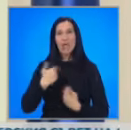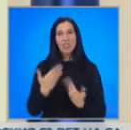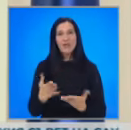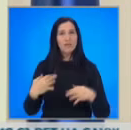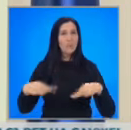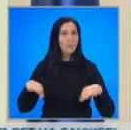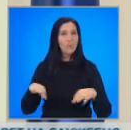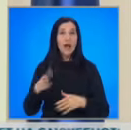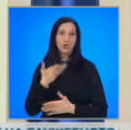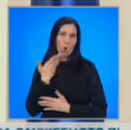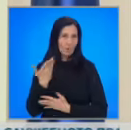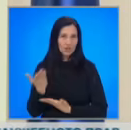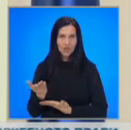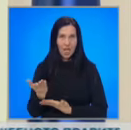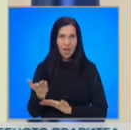обещания.